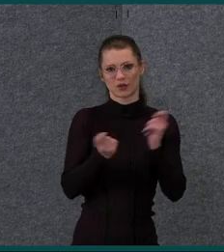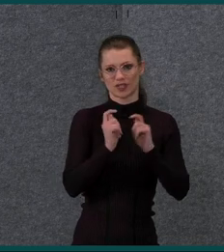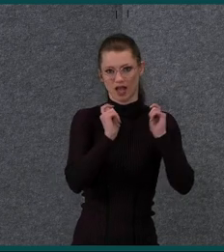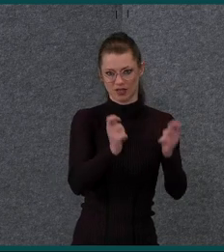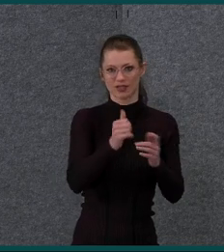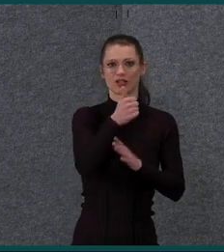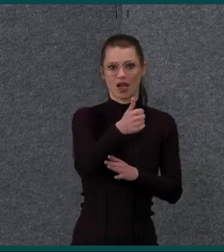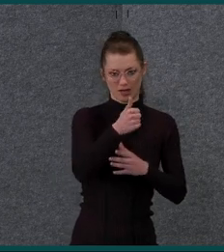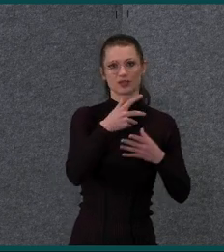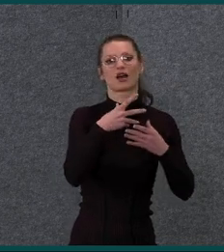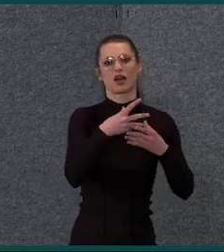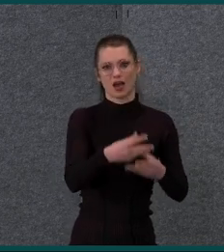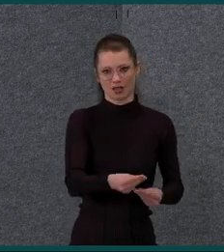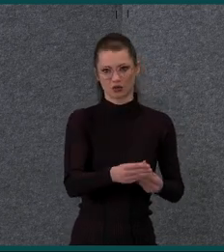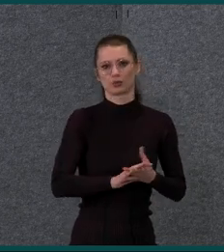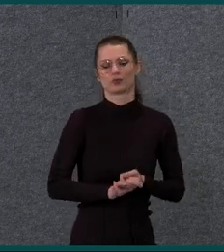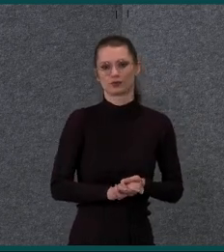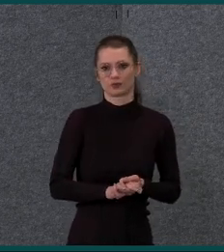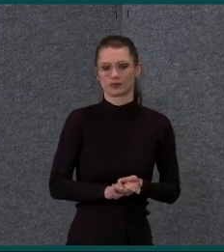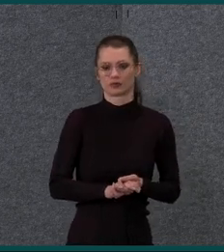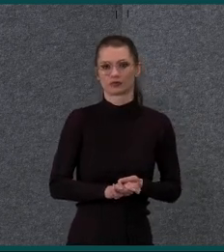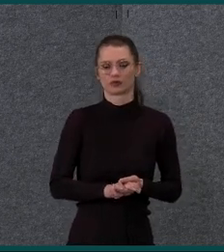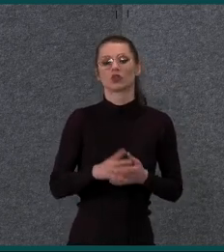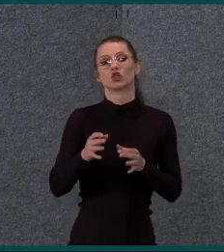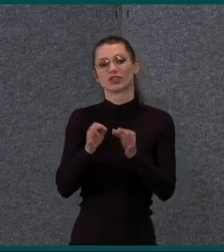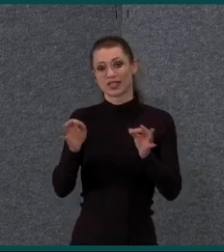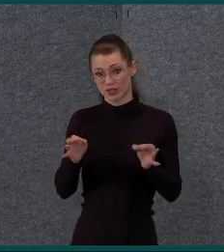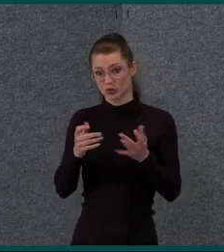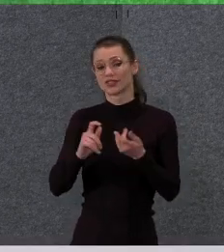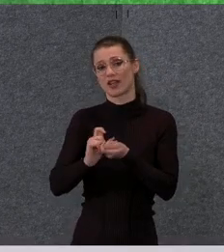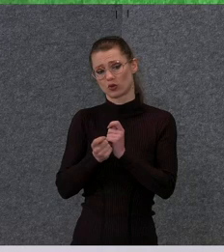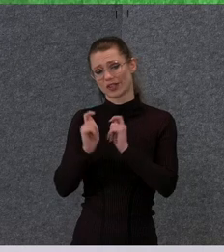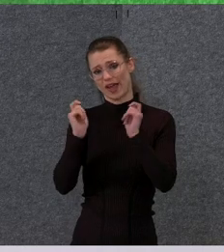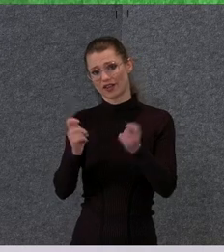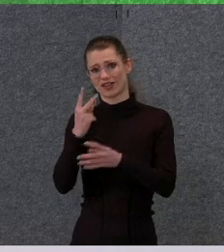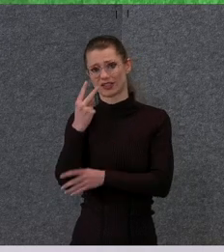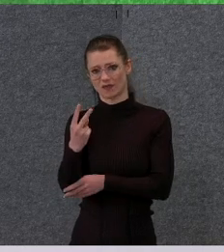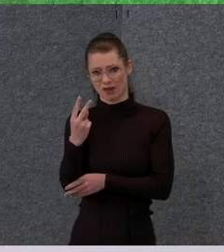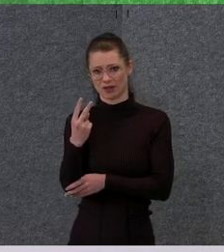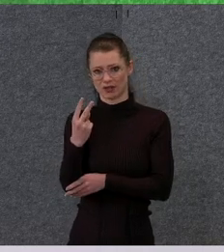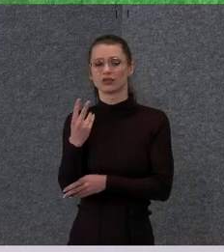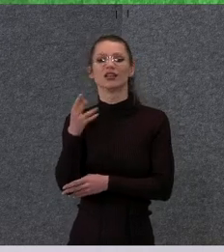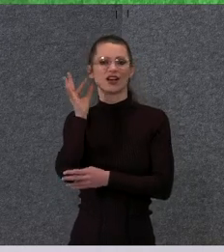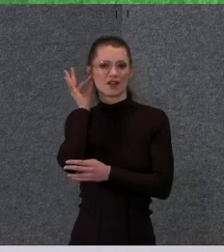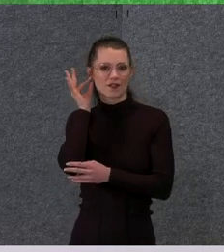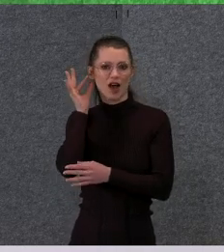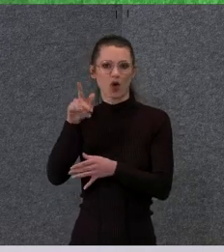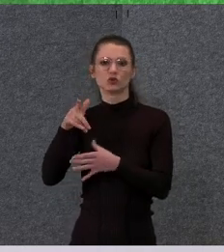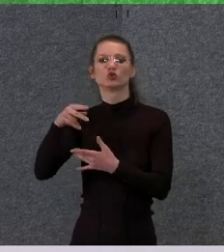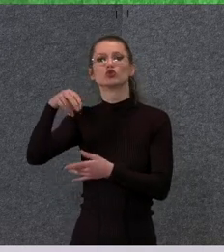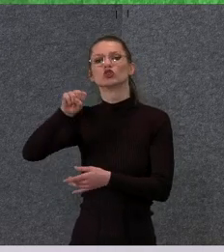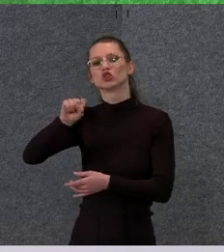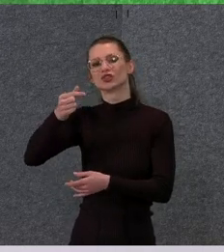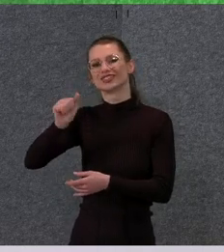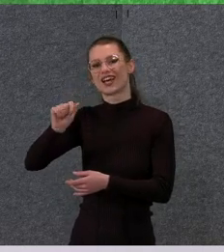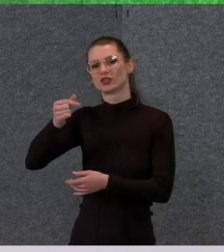1 angenommen und wir können zum Satzungsänderungsantrag 2 kommen. Das betrifft die Änderungen im Frauenstatut. Das